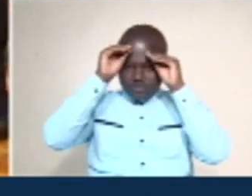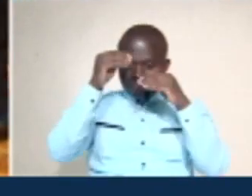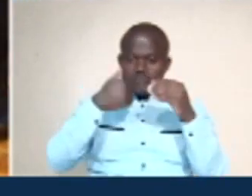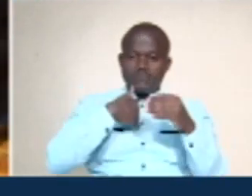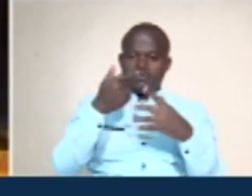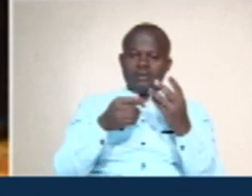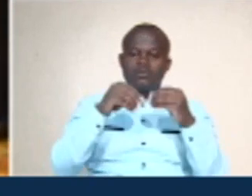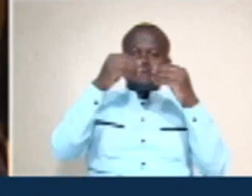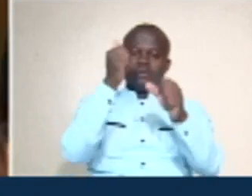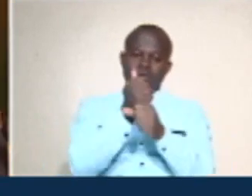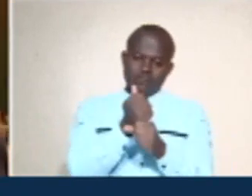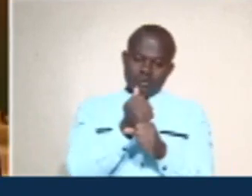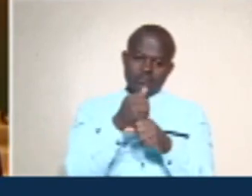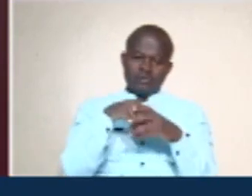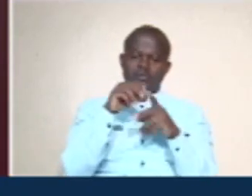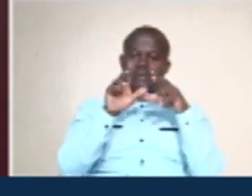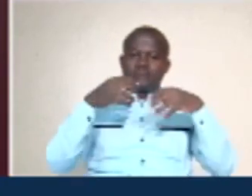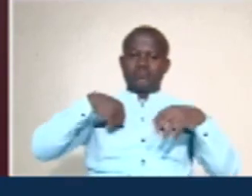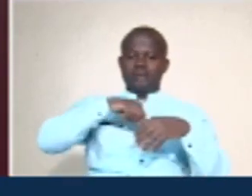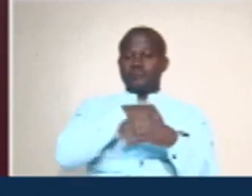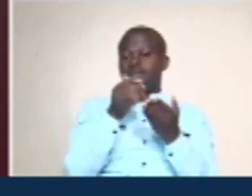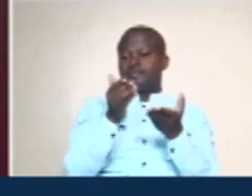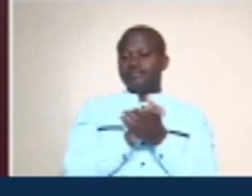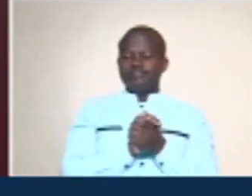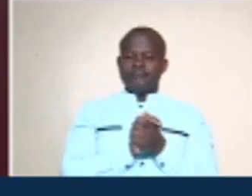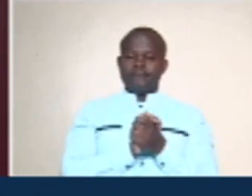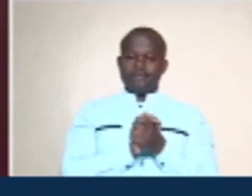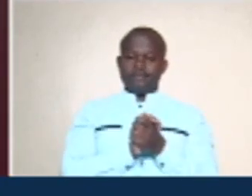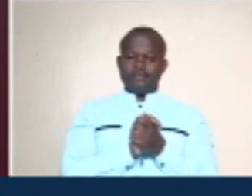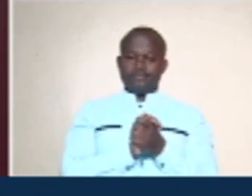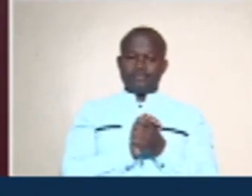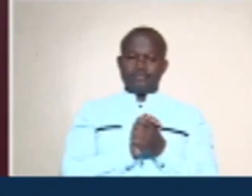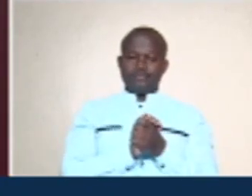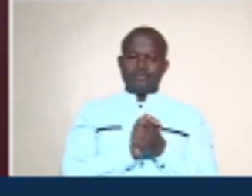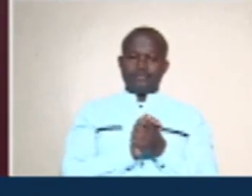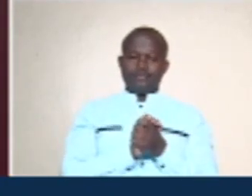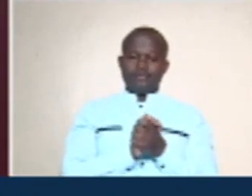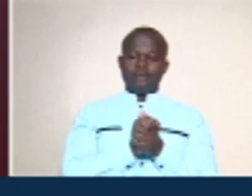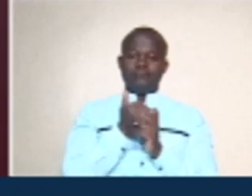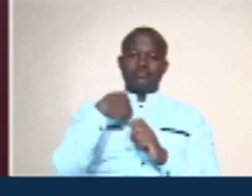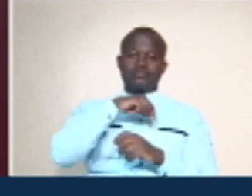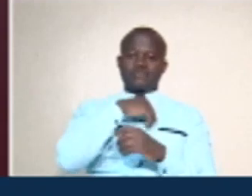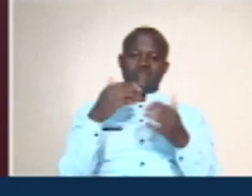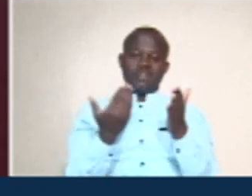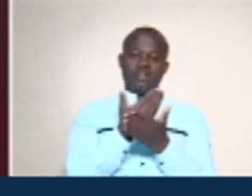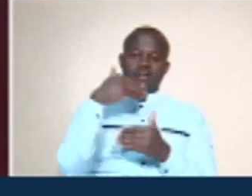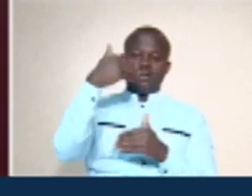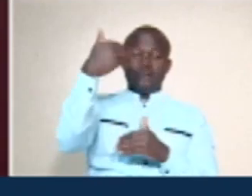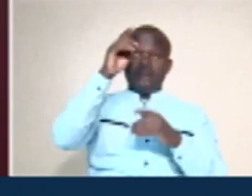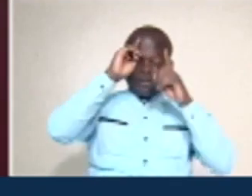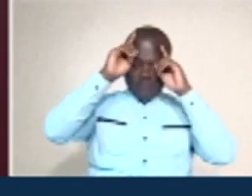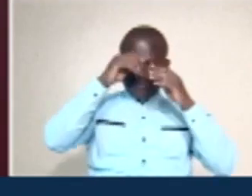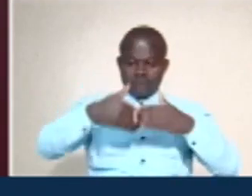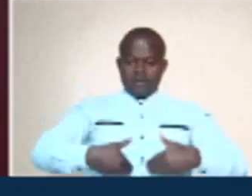icyo atanga, ugira icyo akora muri community yacu hasi. We have innovations that are being created by young people. Dufite udushya twagiye duhangwa